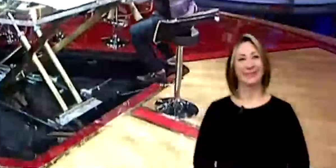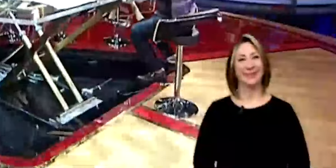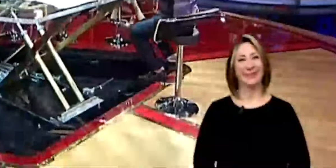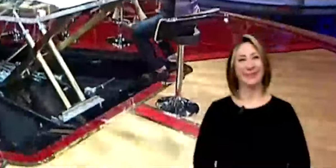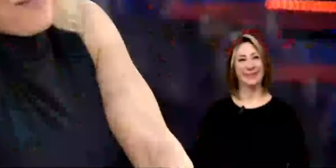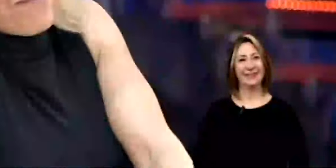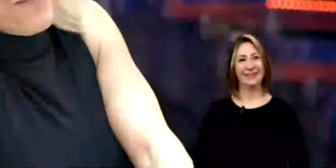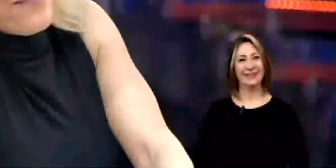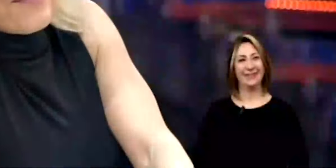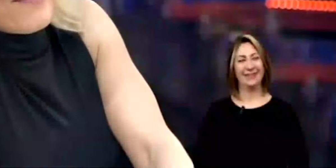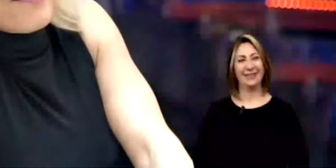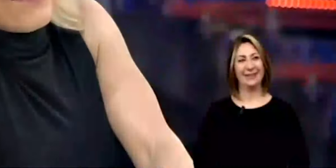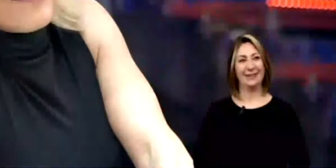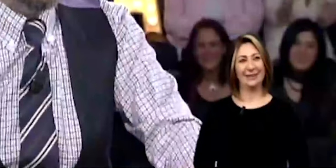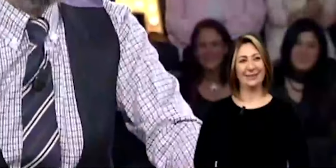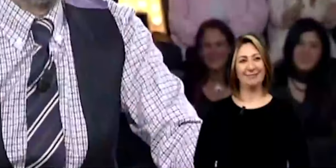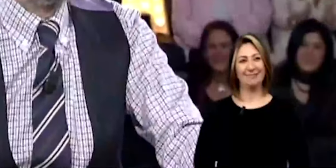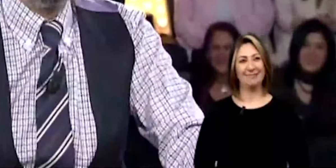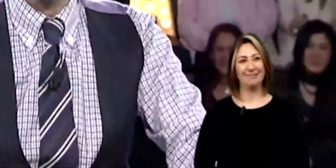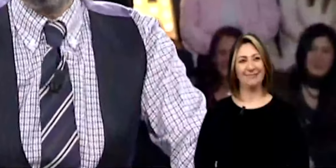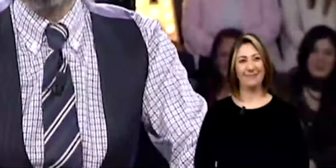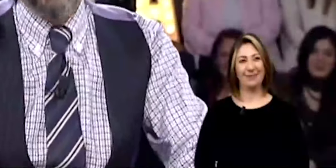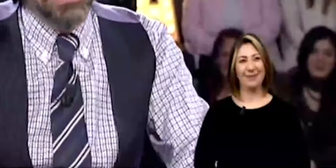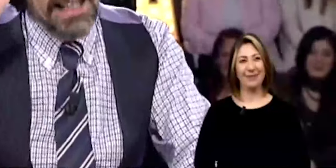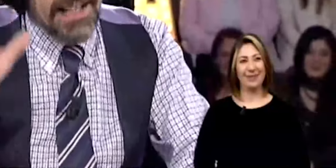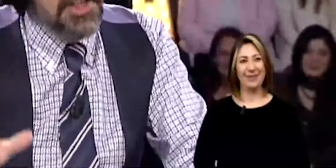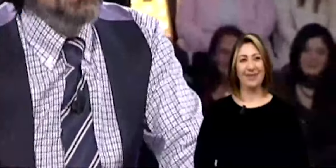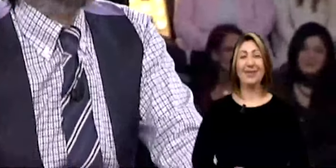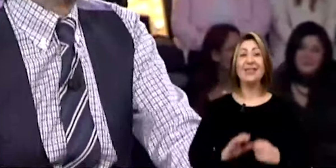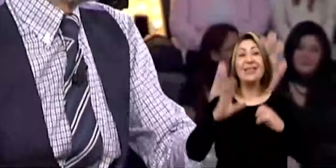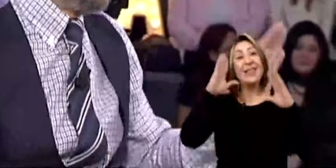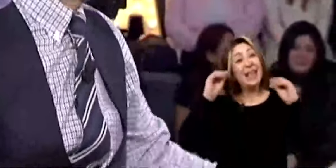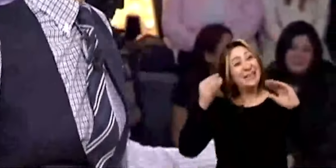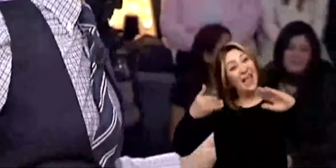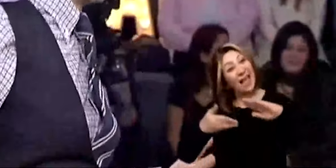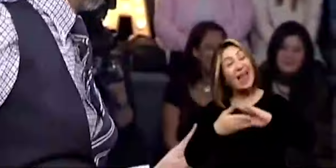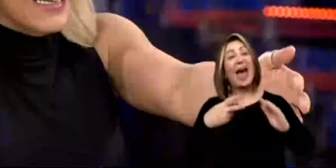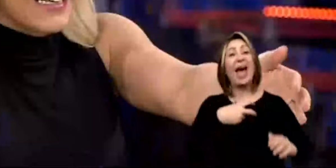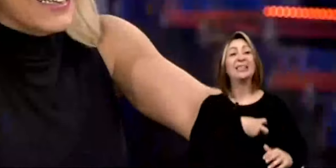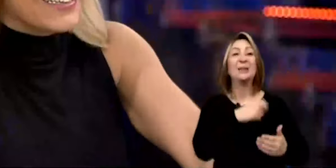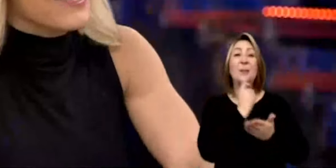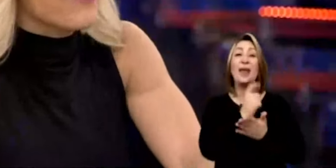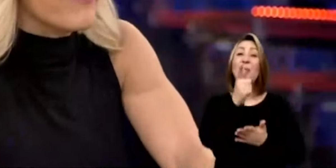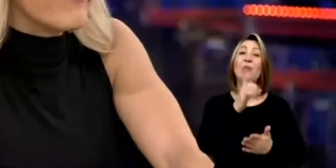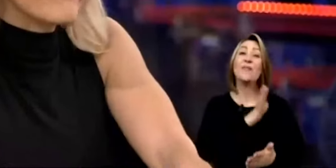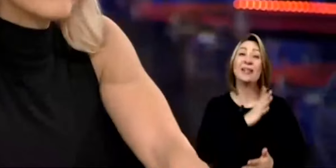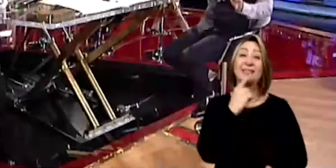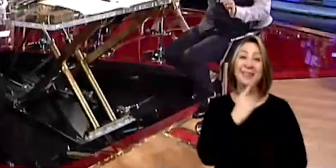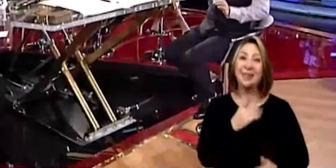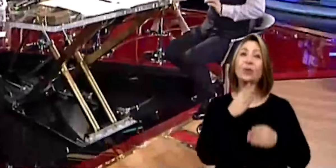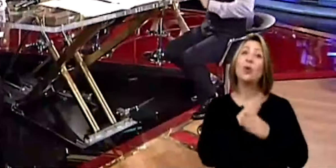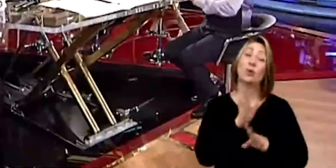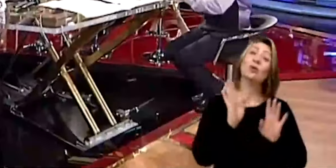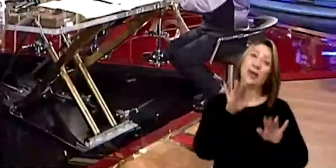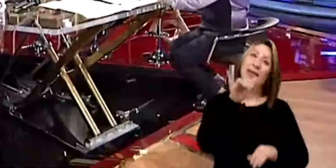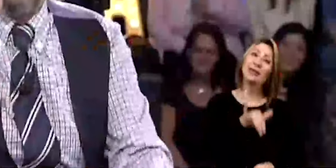sustum. Hocam hayır. Lütfen. Evet. Bir şey dedim mi? Hayır yastığının altında aşk mektubu vardır dedi. Ve doğrudur